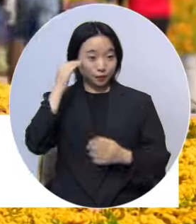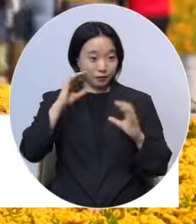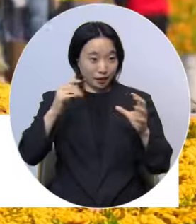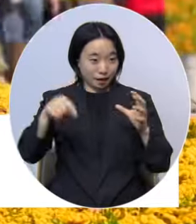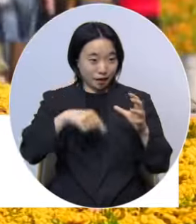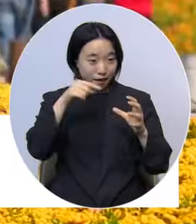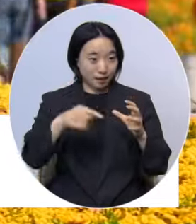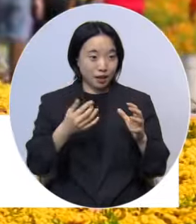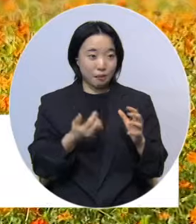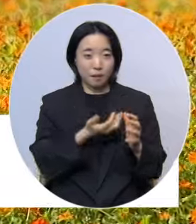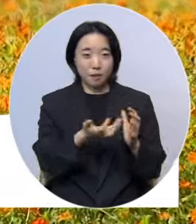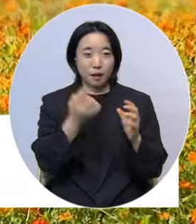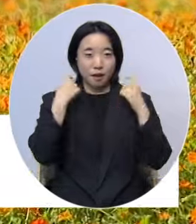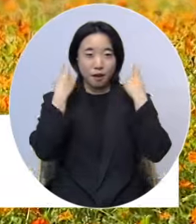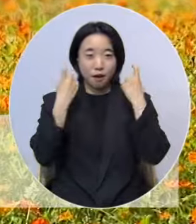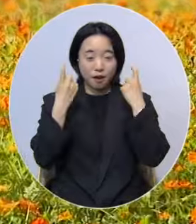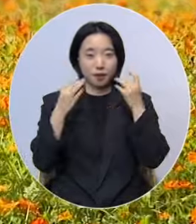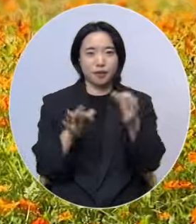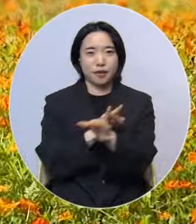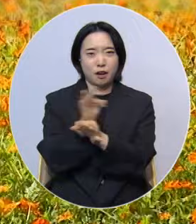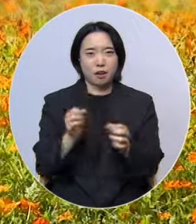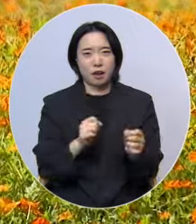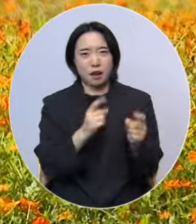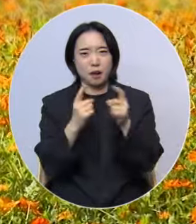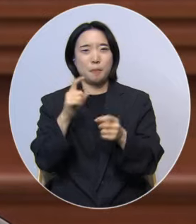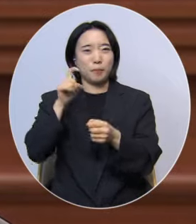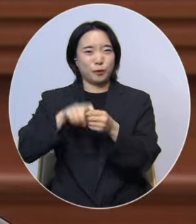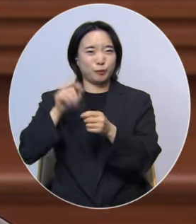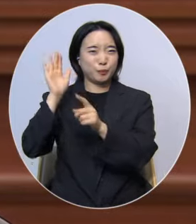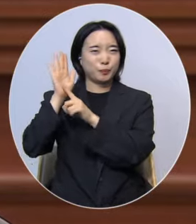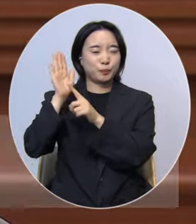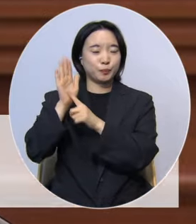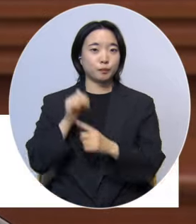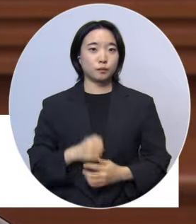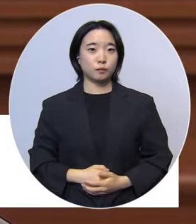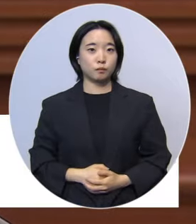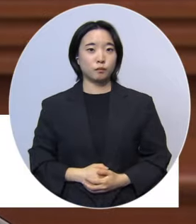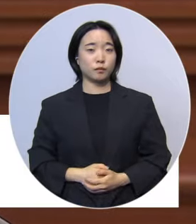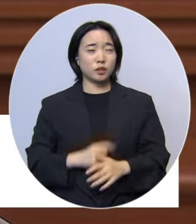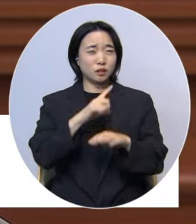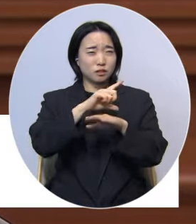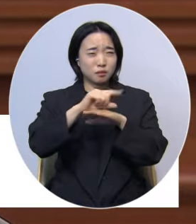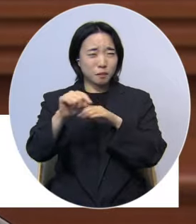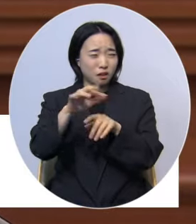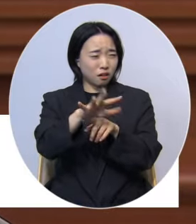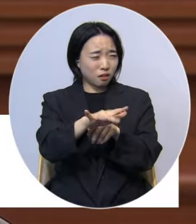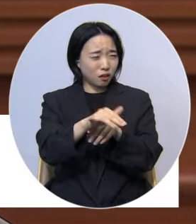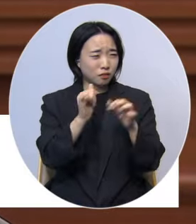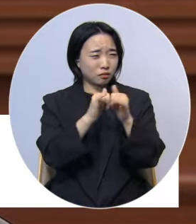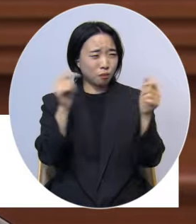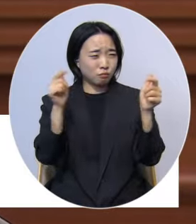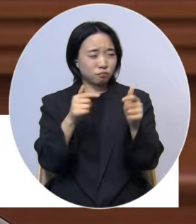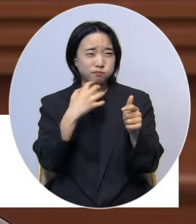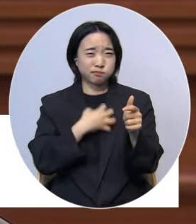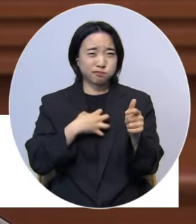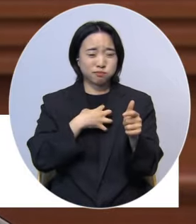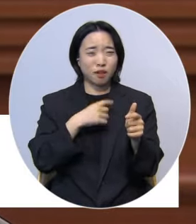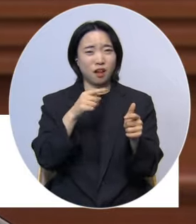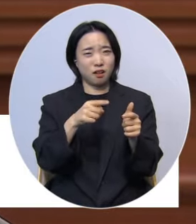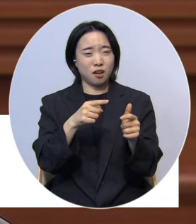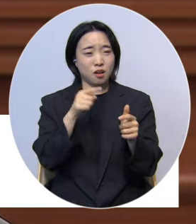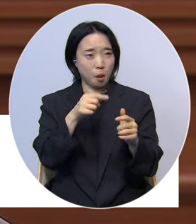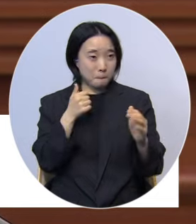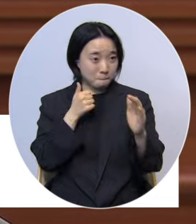지역 경제를 끌어올려 내수를 진작시키기 위한 겁니다 인구 소멸과 지역 위기를 겪고